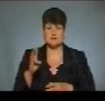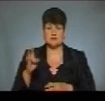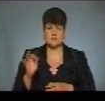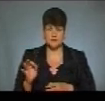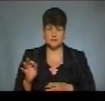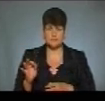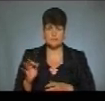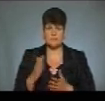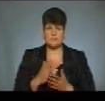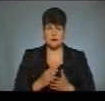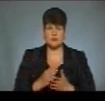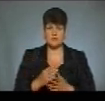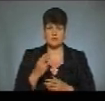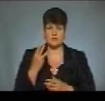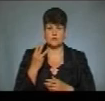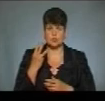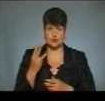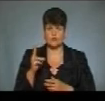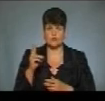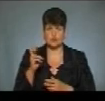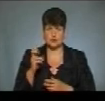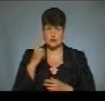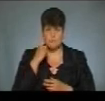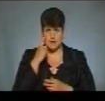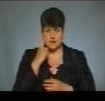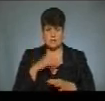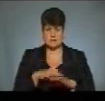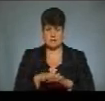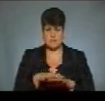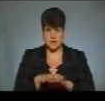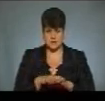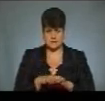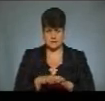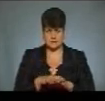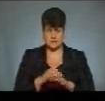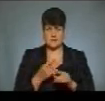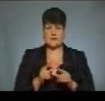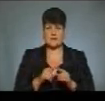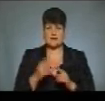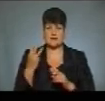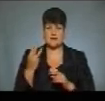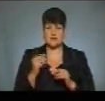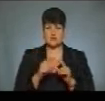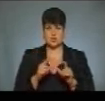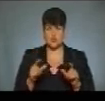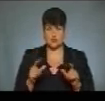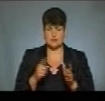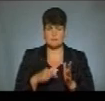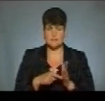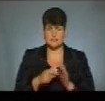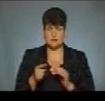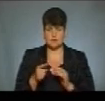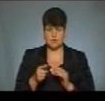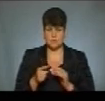незалежного оцінювання має 3 200-бальників з предмету математика. Це третя школа міста Тернополя